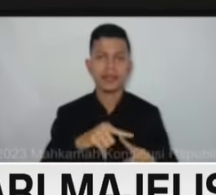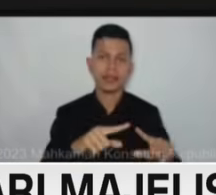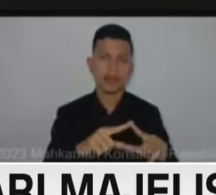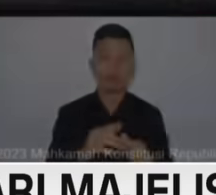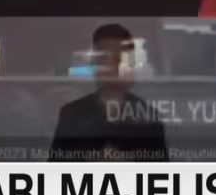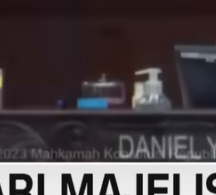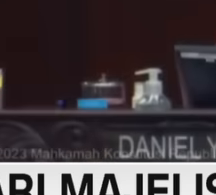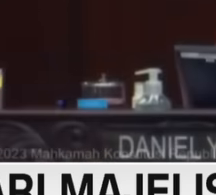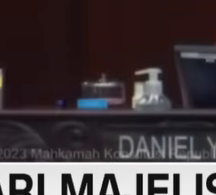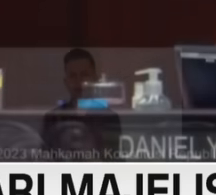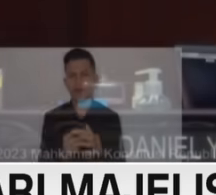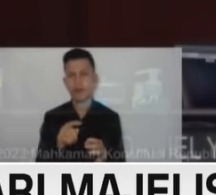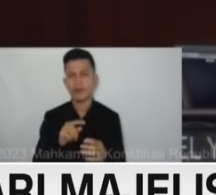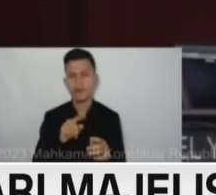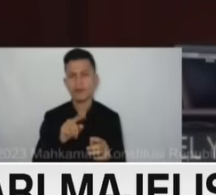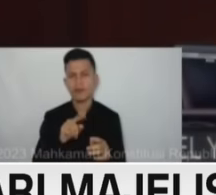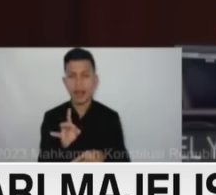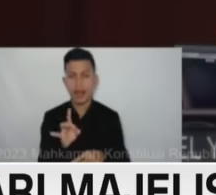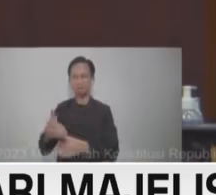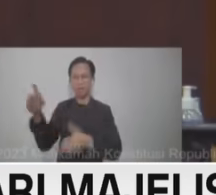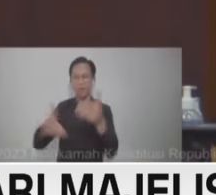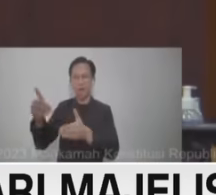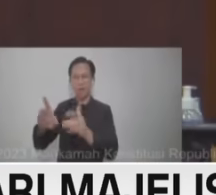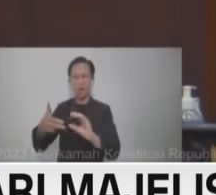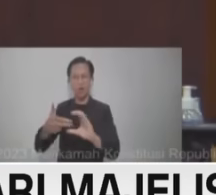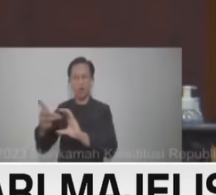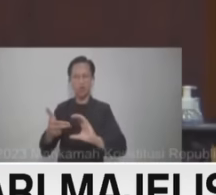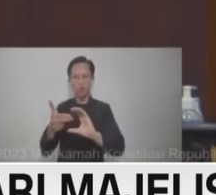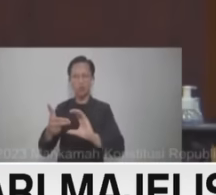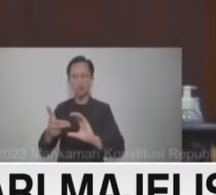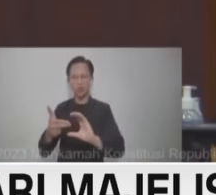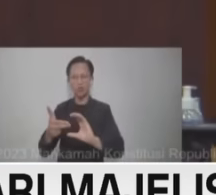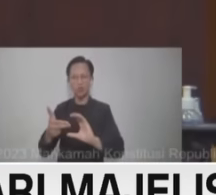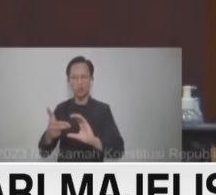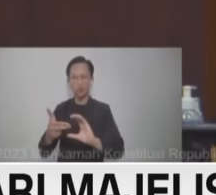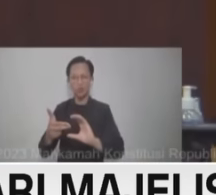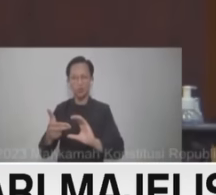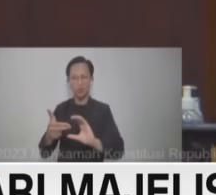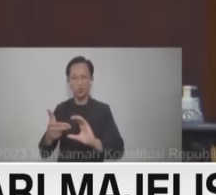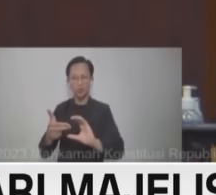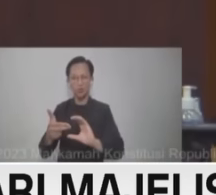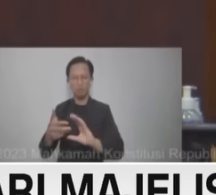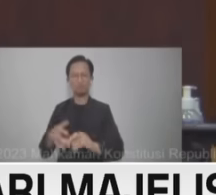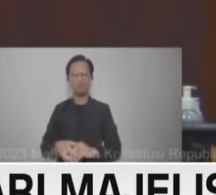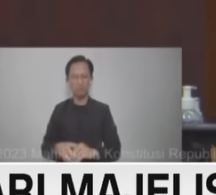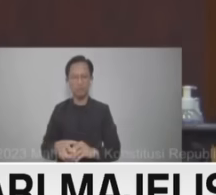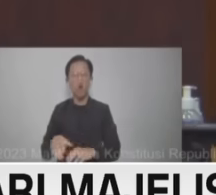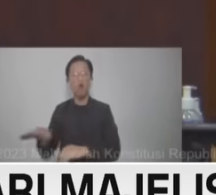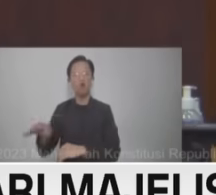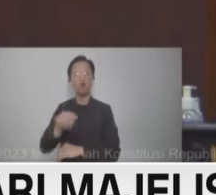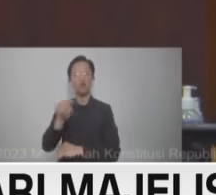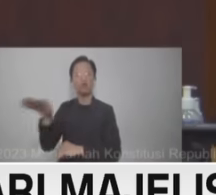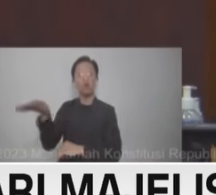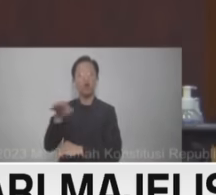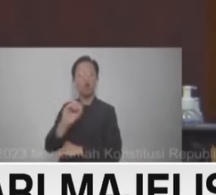pilihannya karena beliau juga sudah mau pensiun mungkin memilih beliau sebagai ketua juga secara durasi ee sangat